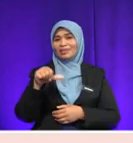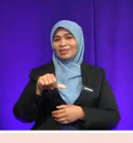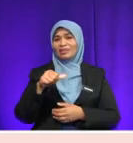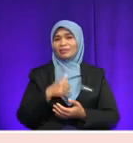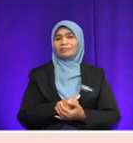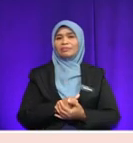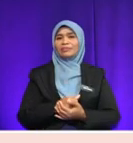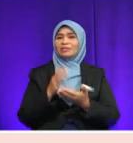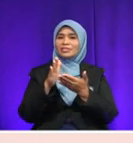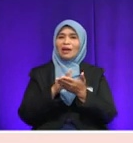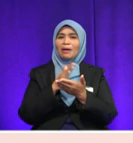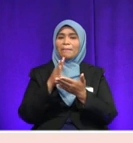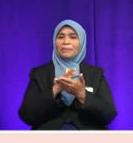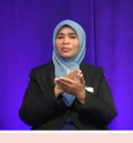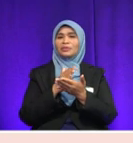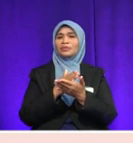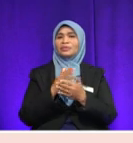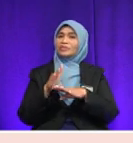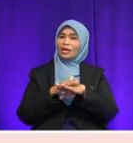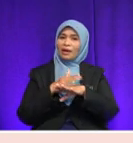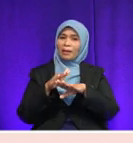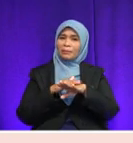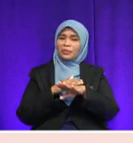saja sapu saja